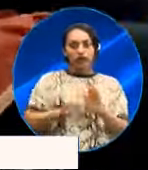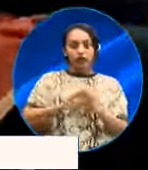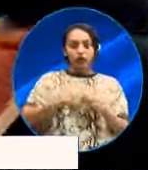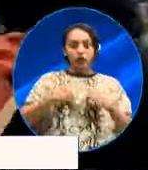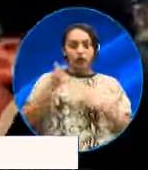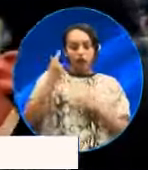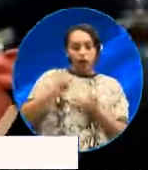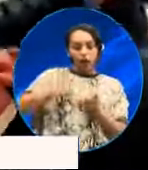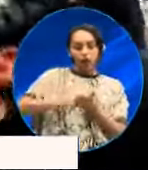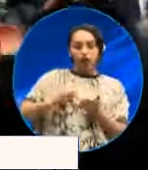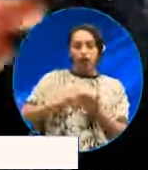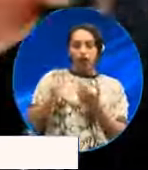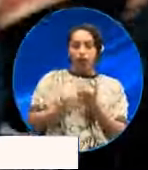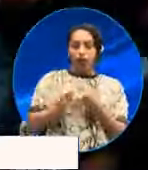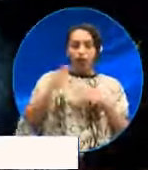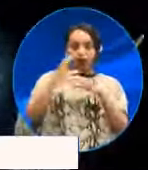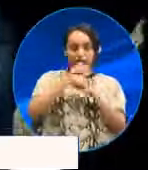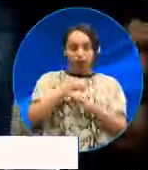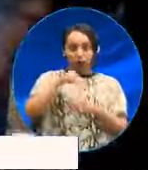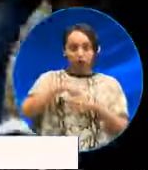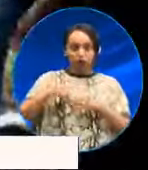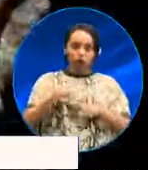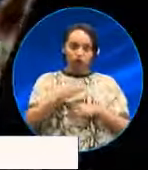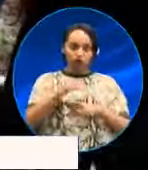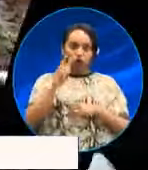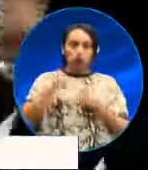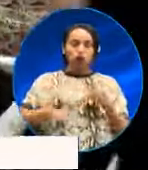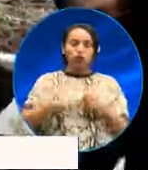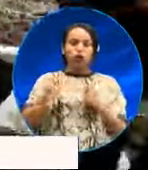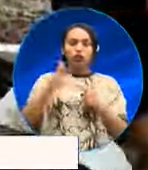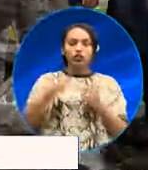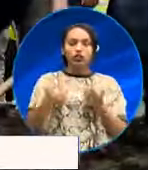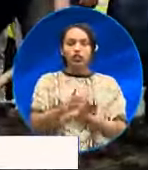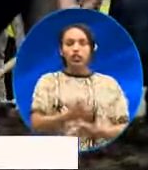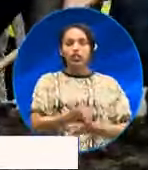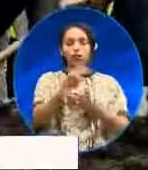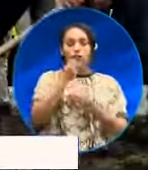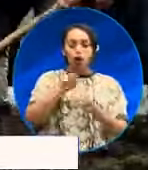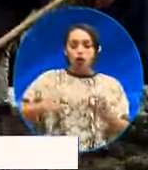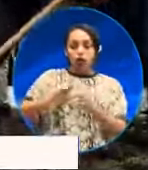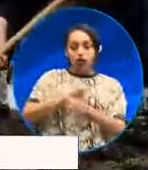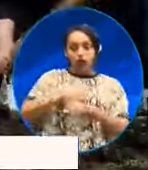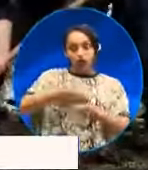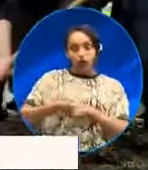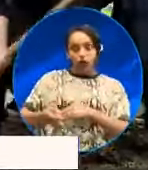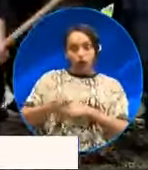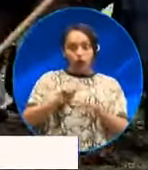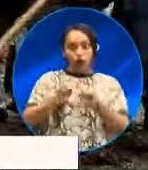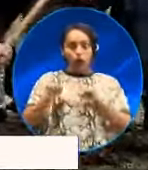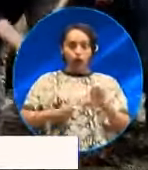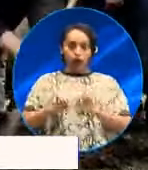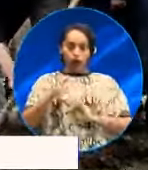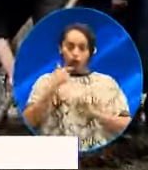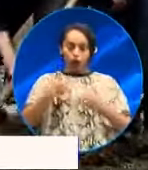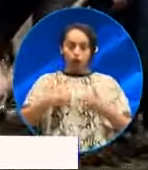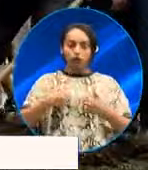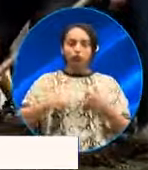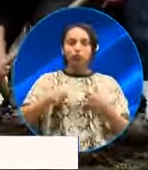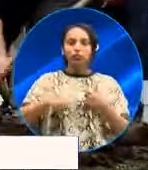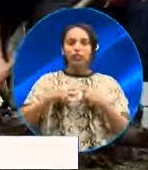ያለው የአረንጓዴ አሻራ መርሃ ግብር በተጠናቀቀው ምርጫና በሁለተኛው ዙር የህዳሴ ግድብ የውሃ ሙሌት ማግስት በመሆኑ ልዩ ያደርገዋል